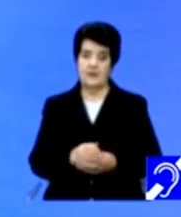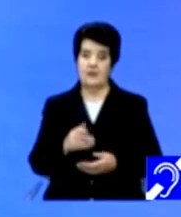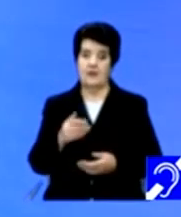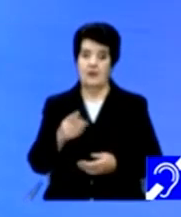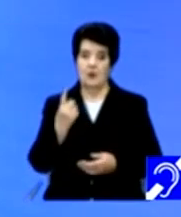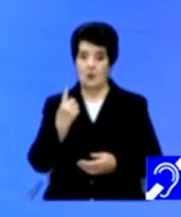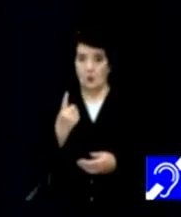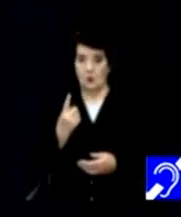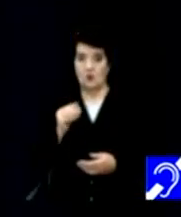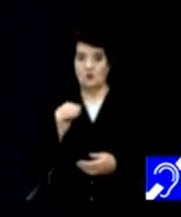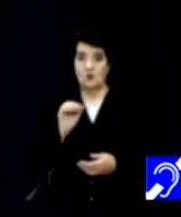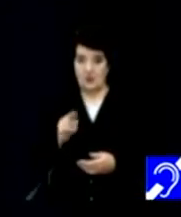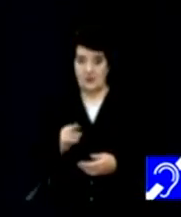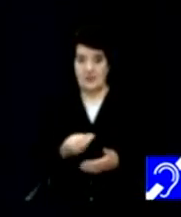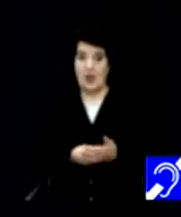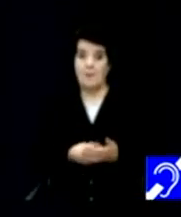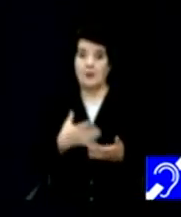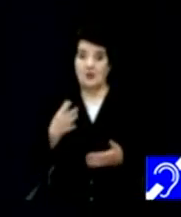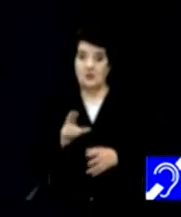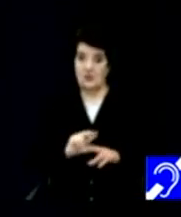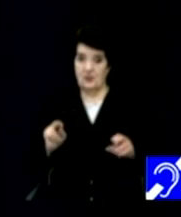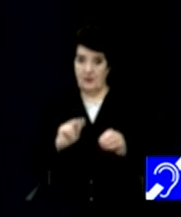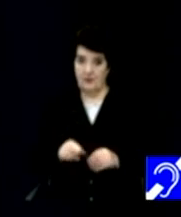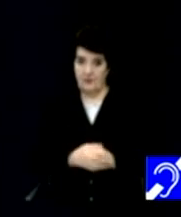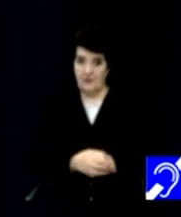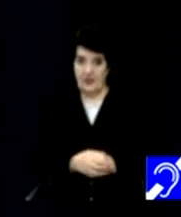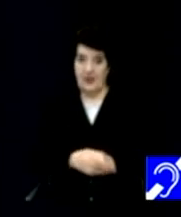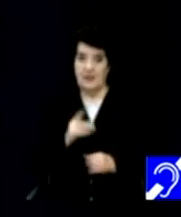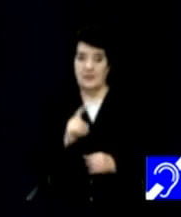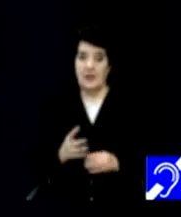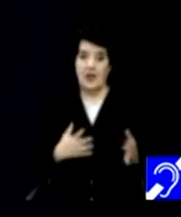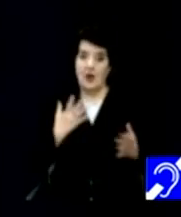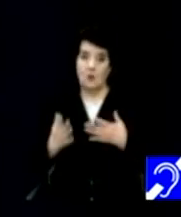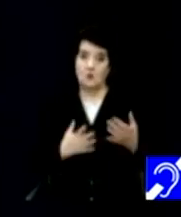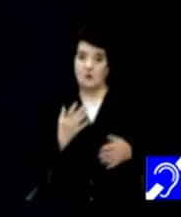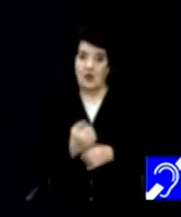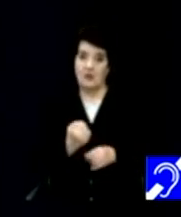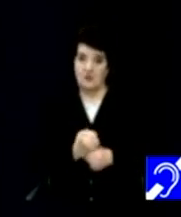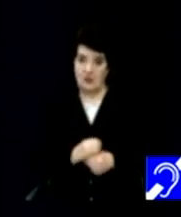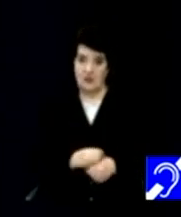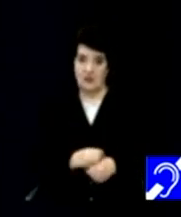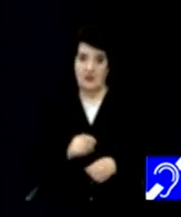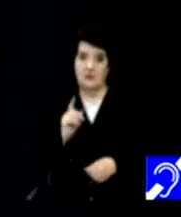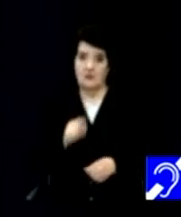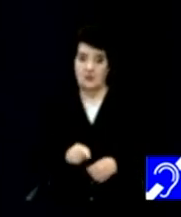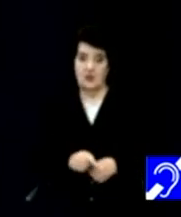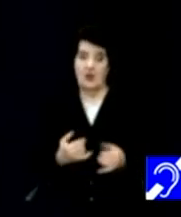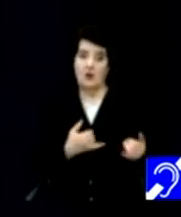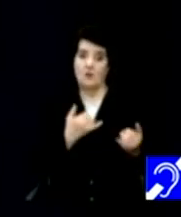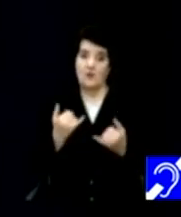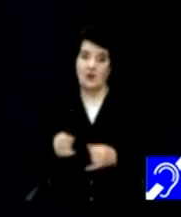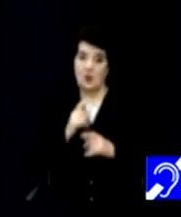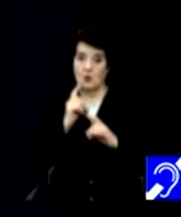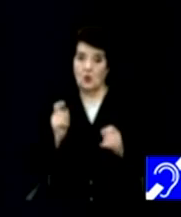de a aprecia cadrele didactice și de a le oferi suport și de a încuraja creativitatea, dar și cel de a le oferi